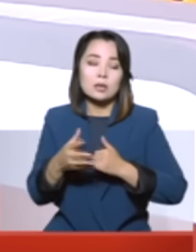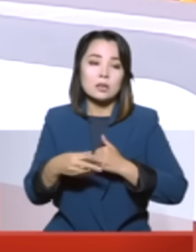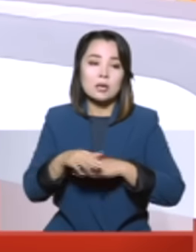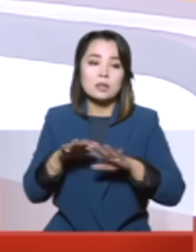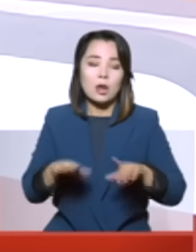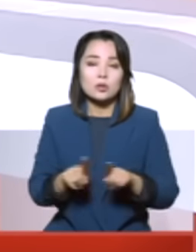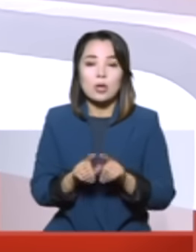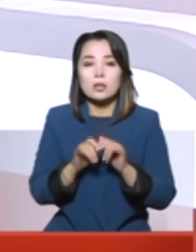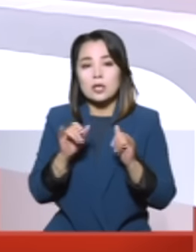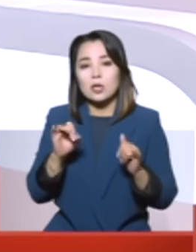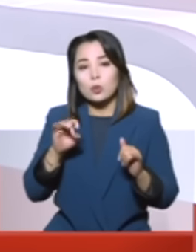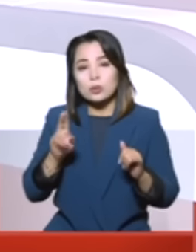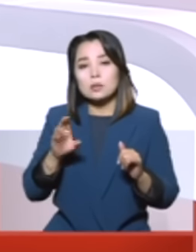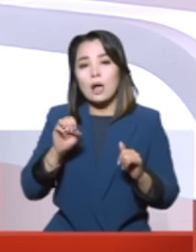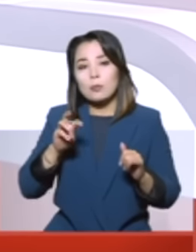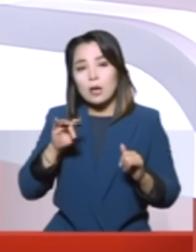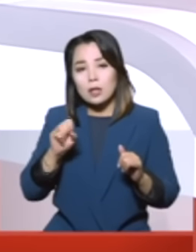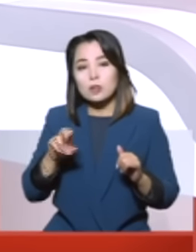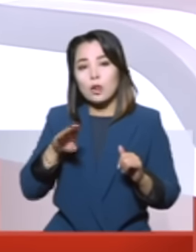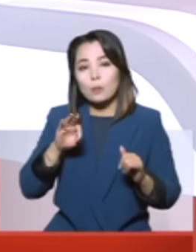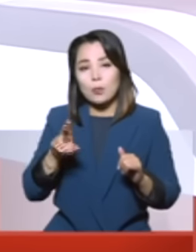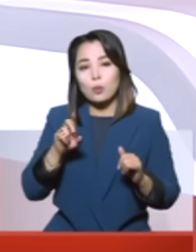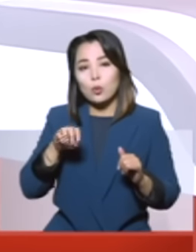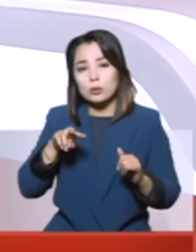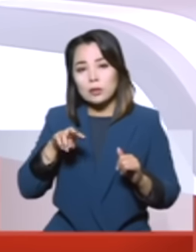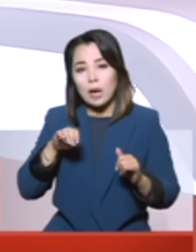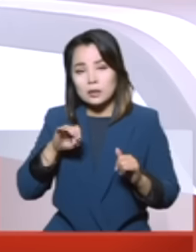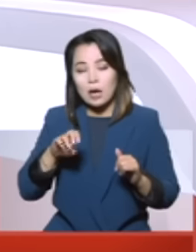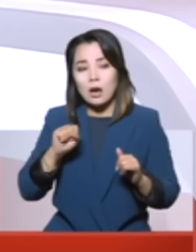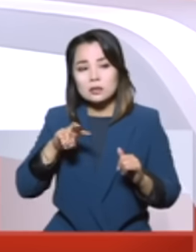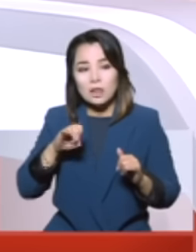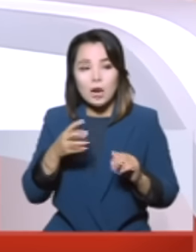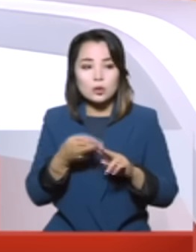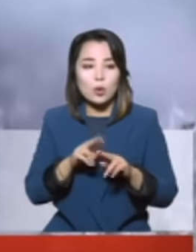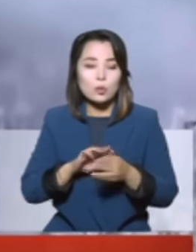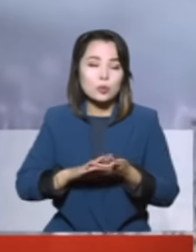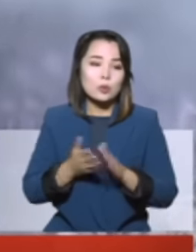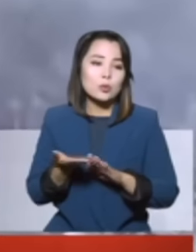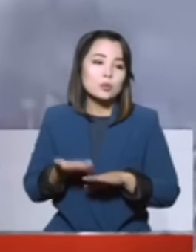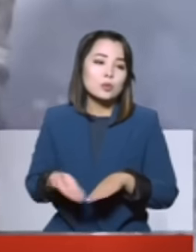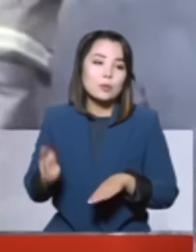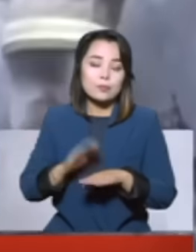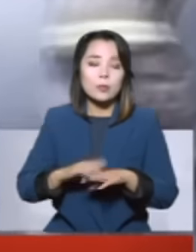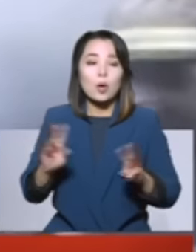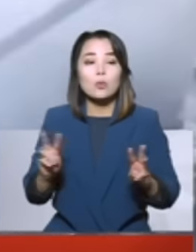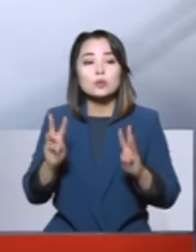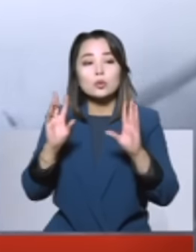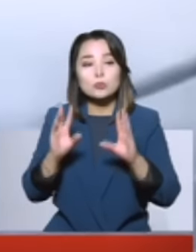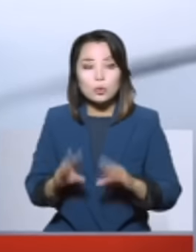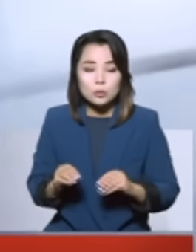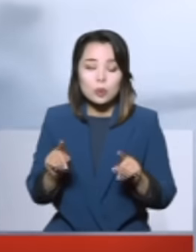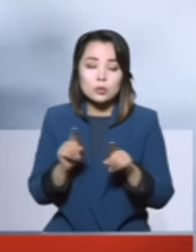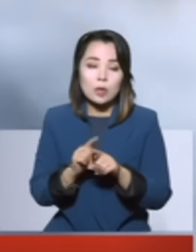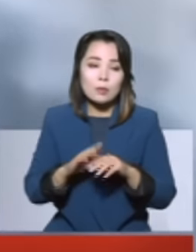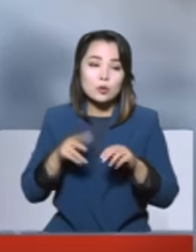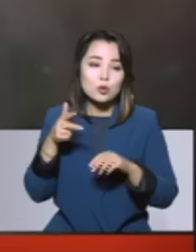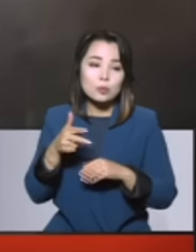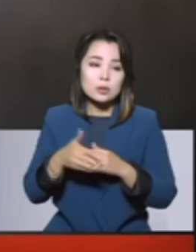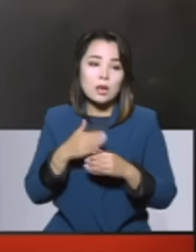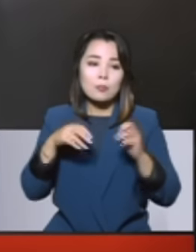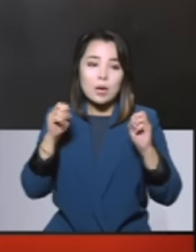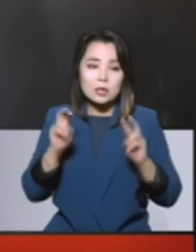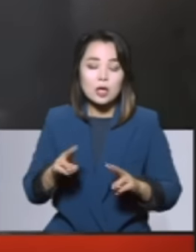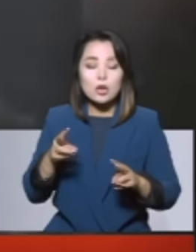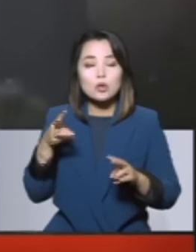Иркутск, Томск, Самара өңірлері мен Бурятия, Алтай республикаларында жағдай мәз емес. Өртті сөндіруге 3 мыңнан астам маман 400-ге